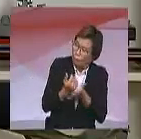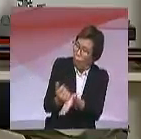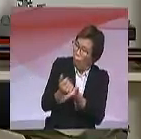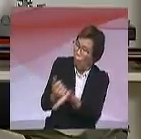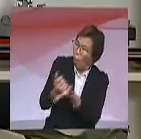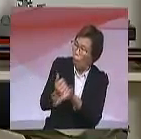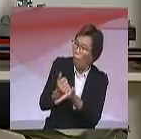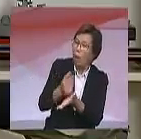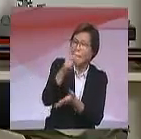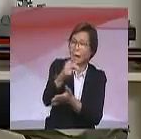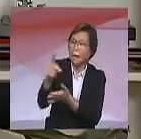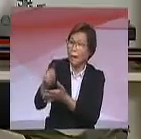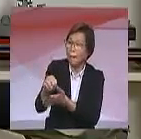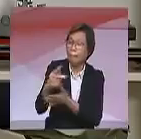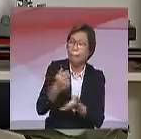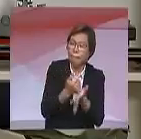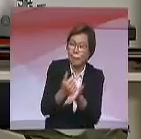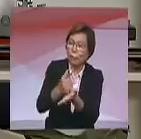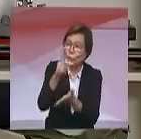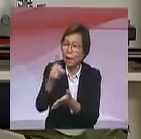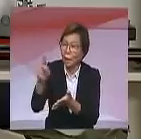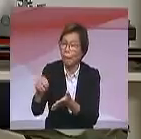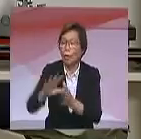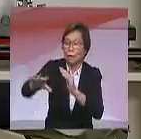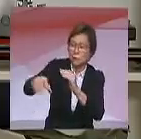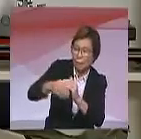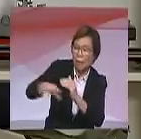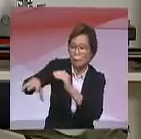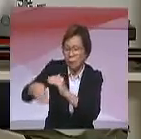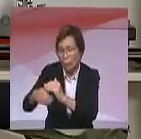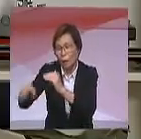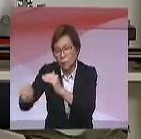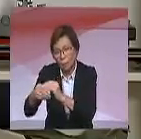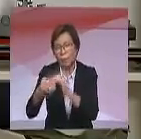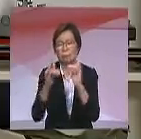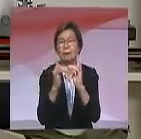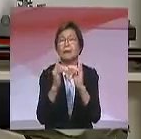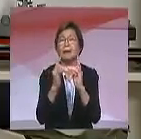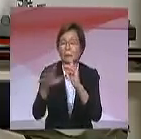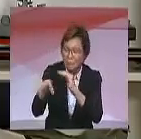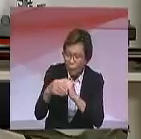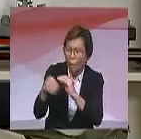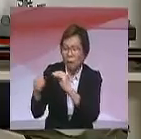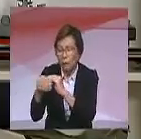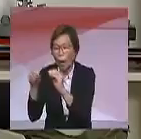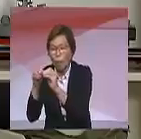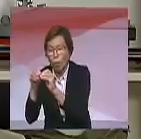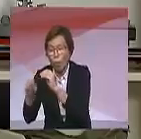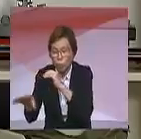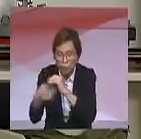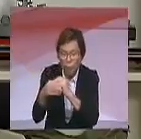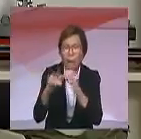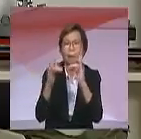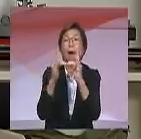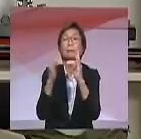Kementerian Kesihatan di dalam menambahkan jumlah katil di Sabah,